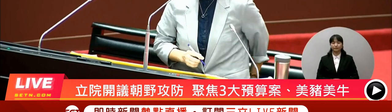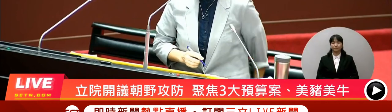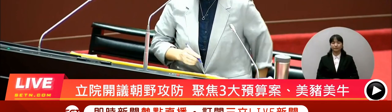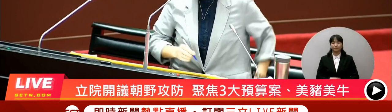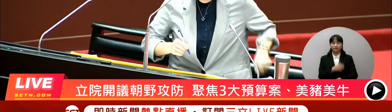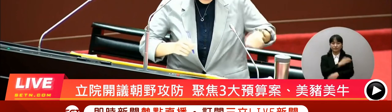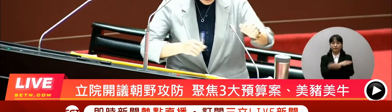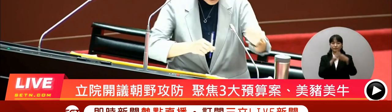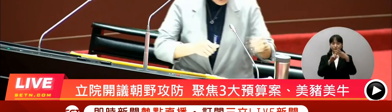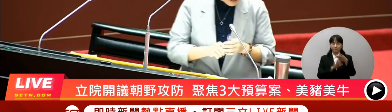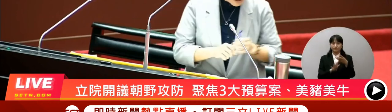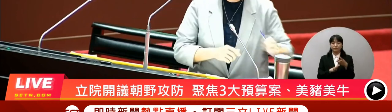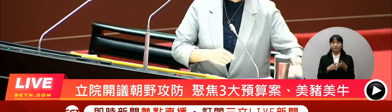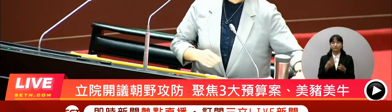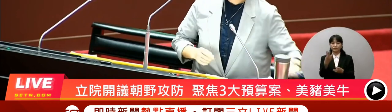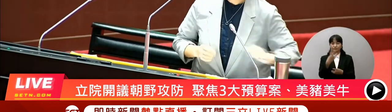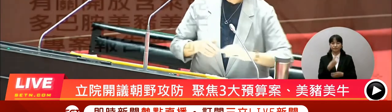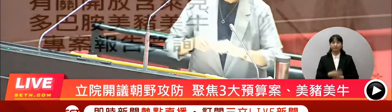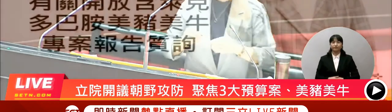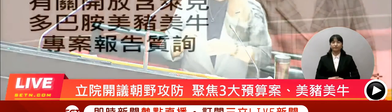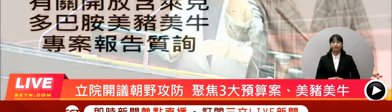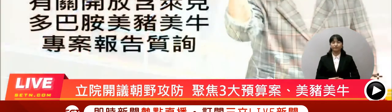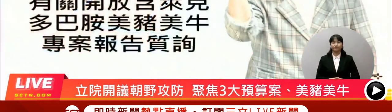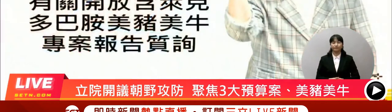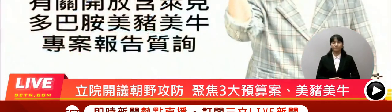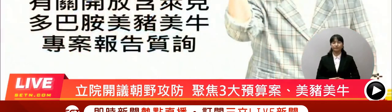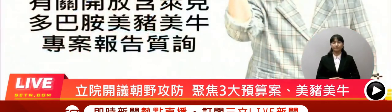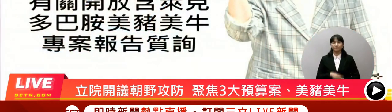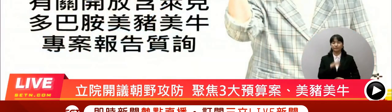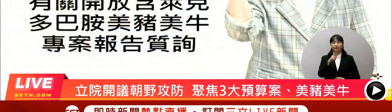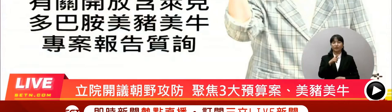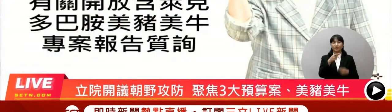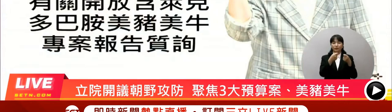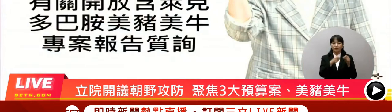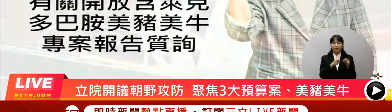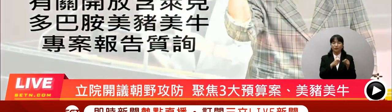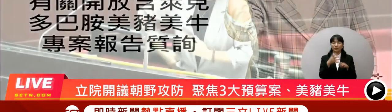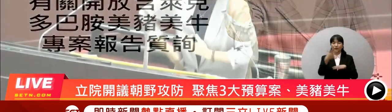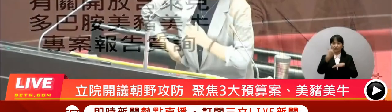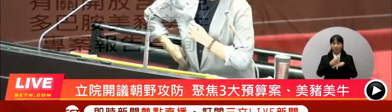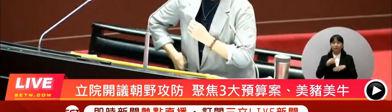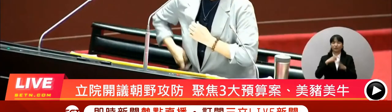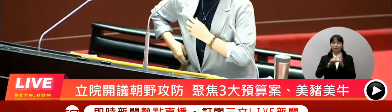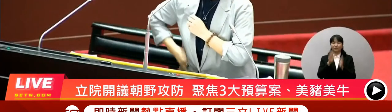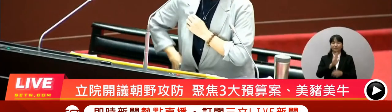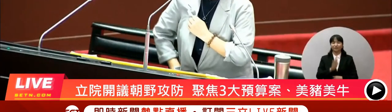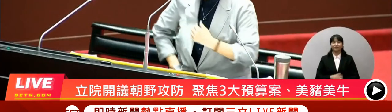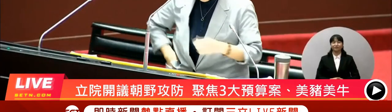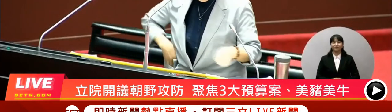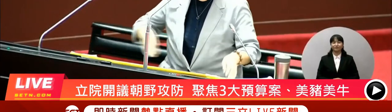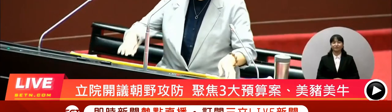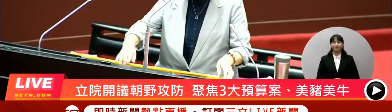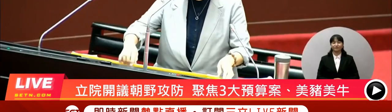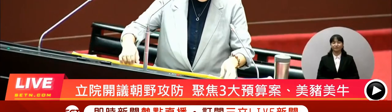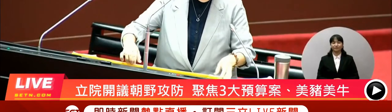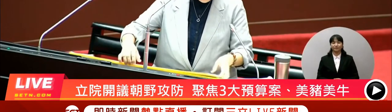主委，一起来。 陈主委，请。 不过你们不要讲太久，要占我的时间哦。